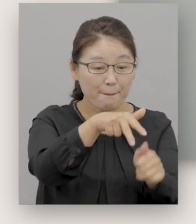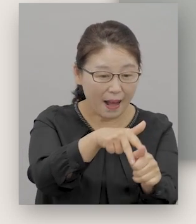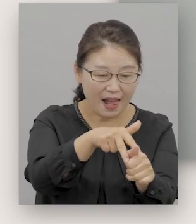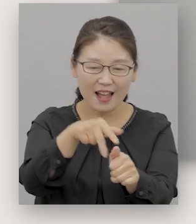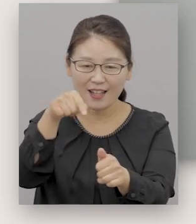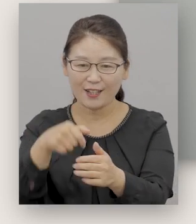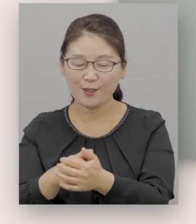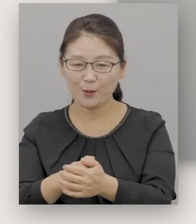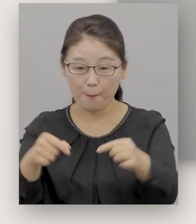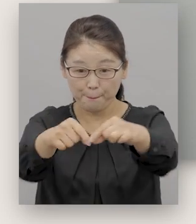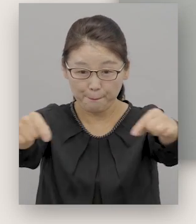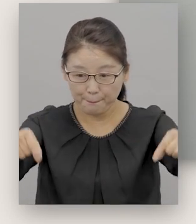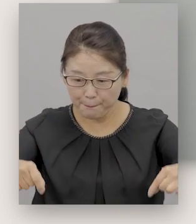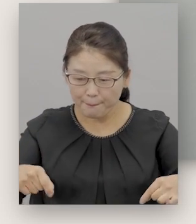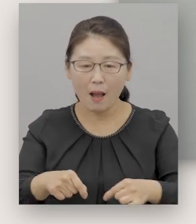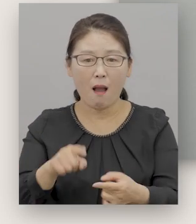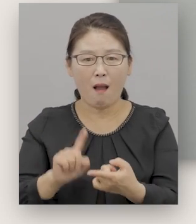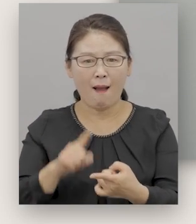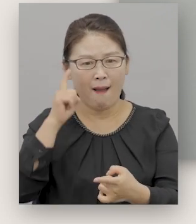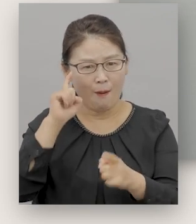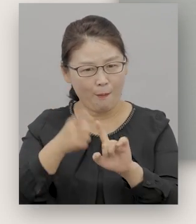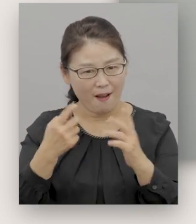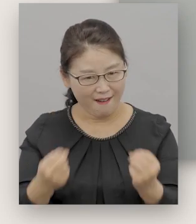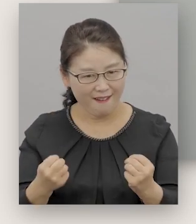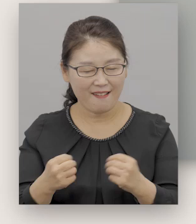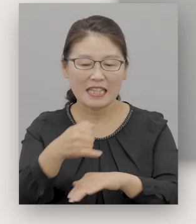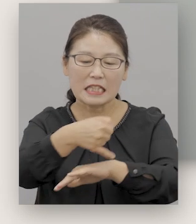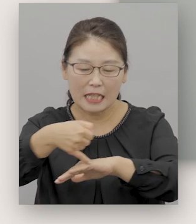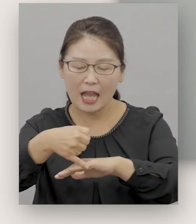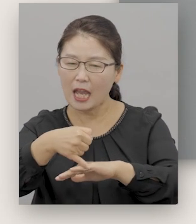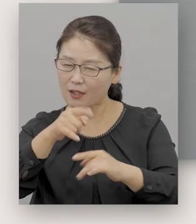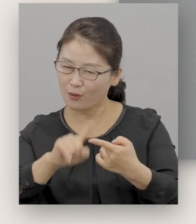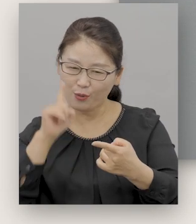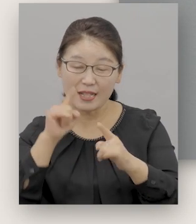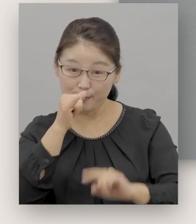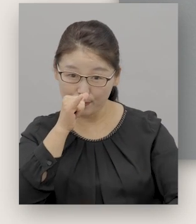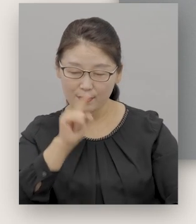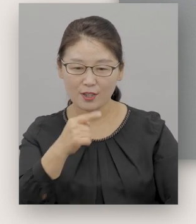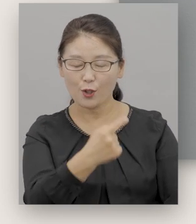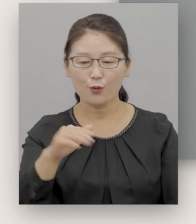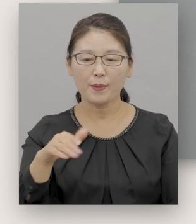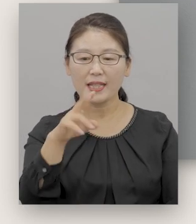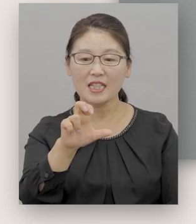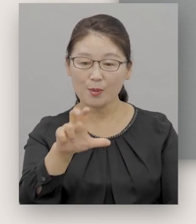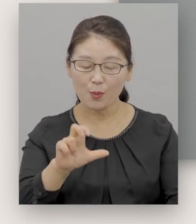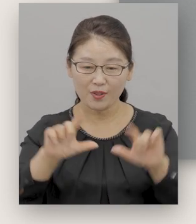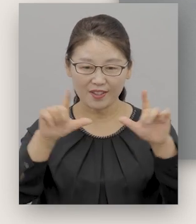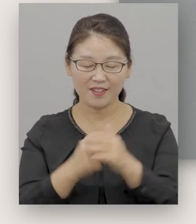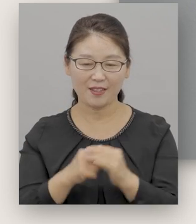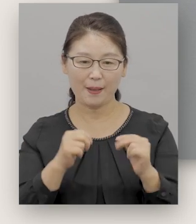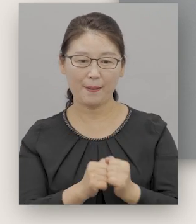이런 디자인적인 부분에도 굉장히 관심이 많았었다고 해요. 그래서 저기 보시면 이제 1925년 프랑스